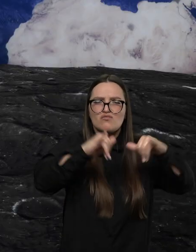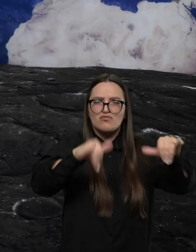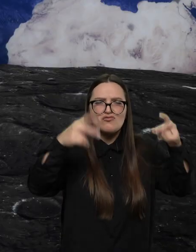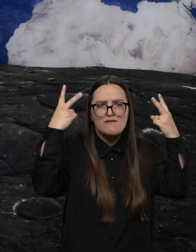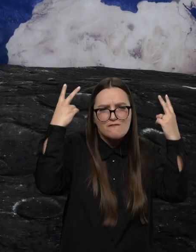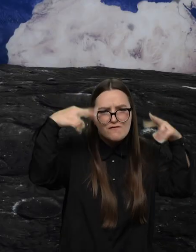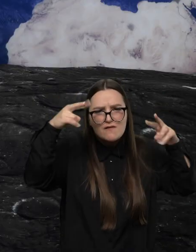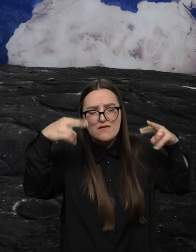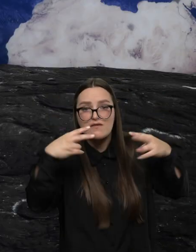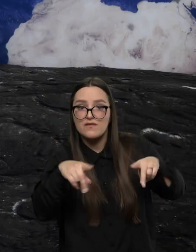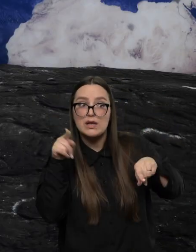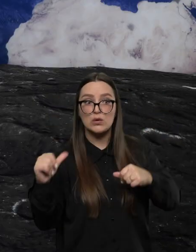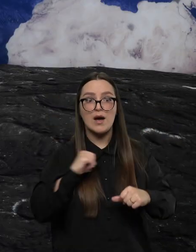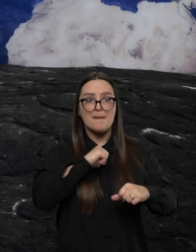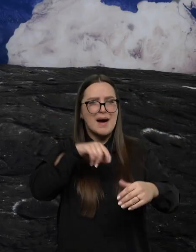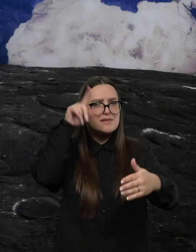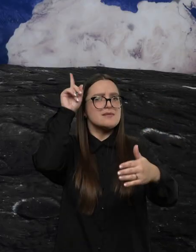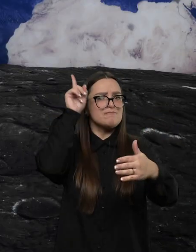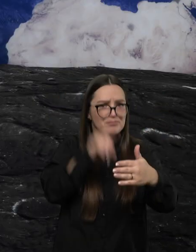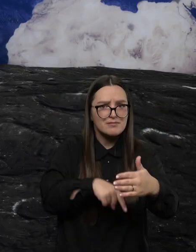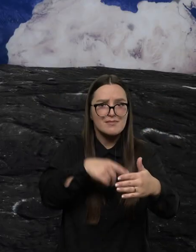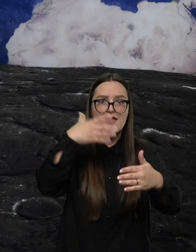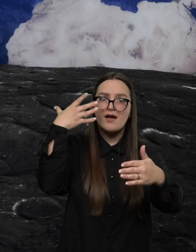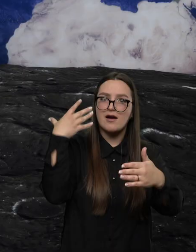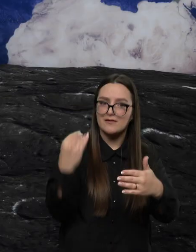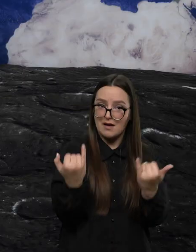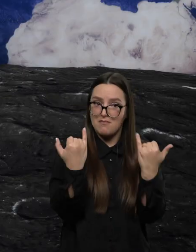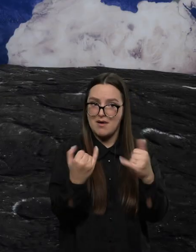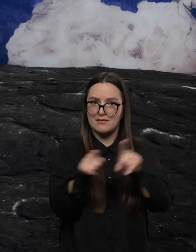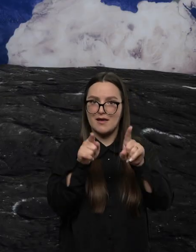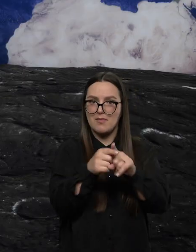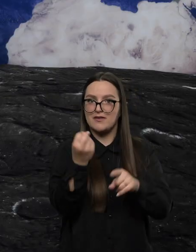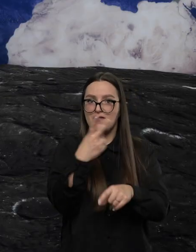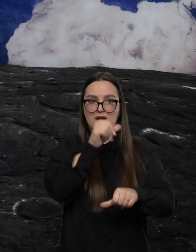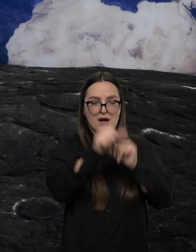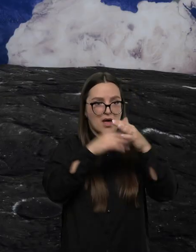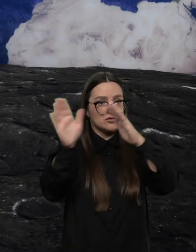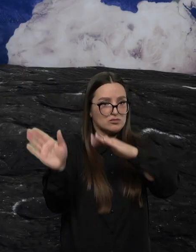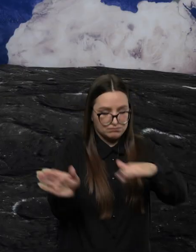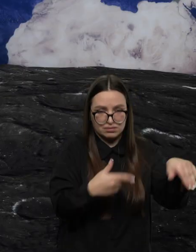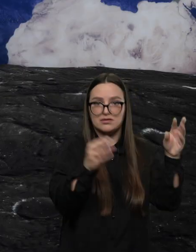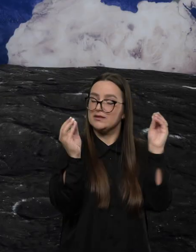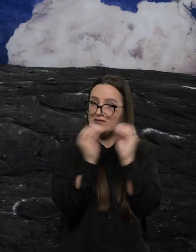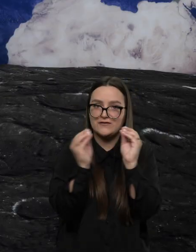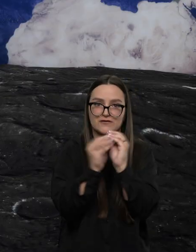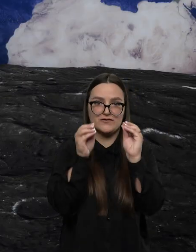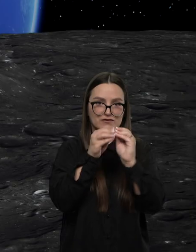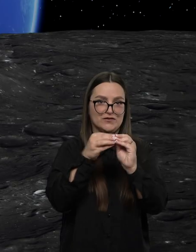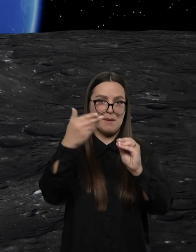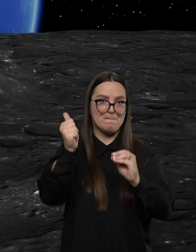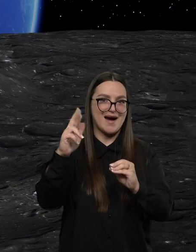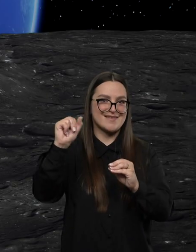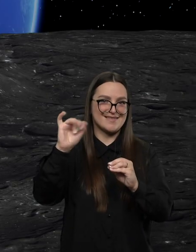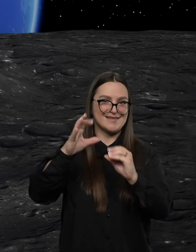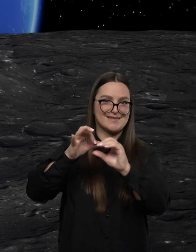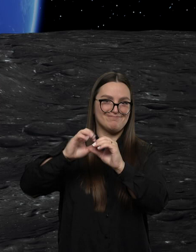technologijoms, inžineriniams sprendimams, tikėjote, kad marsaeigis Curiosity vis dar dabar, po beveik 12 metų, vis dar važinėsis po Marsą? Nu,